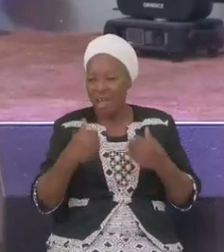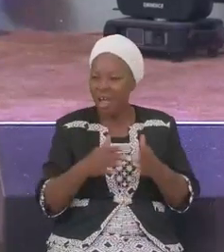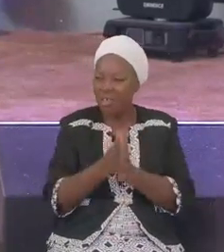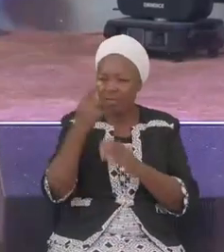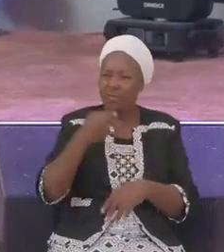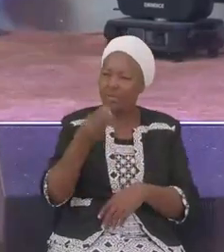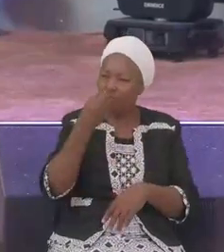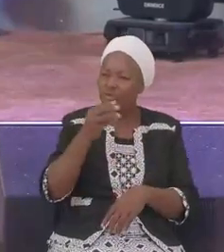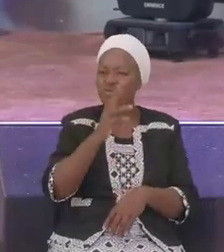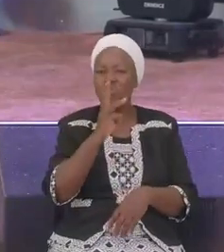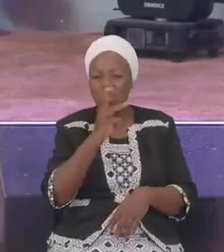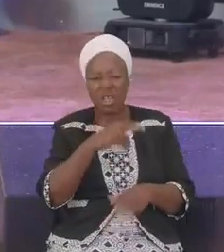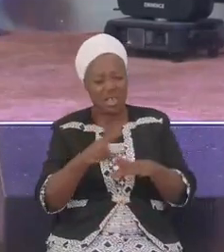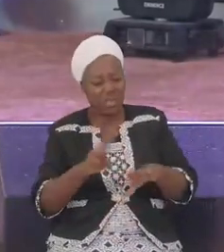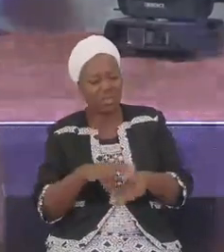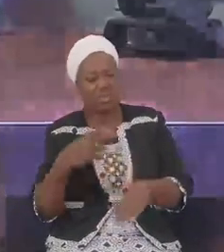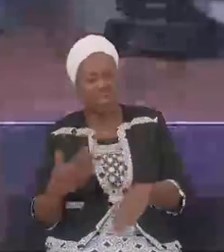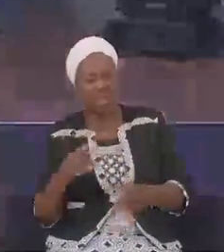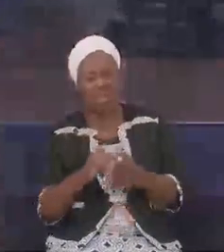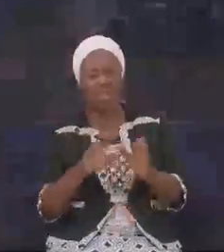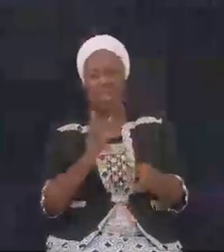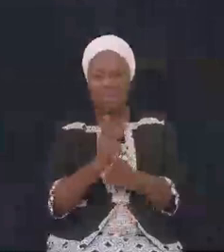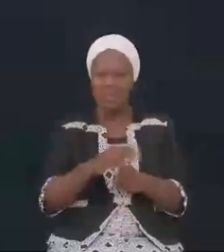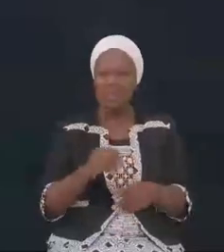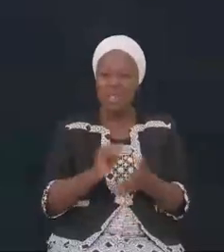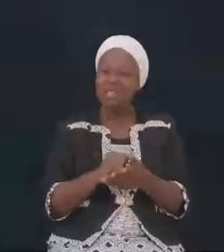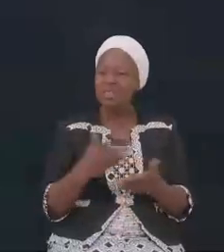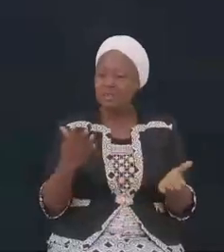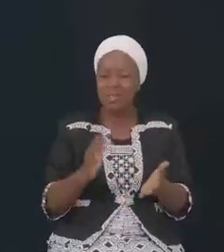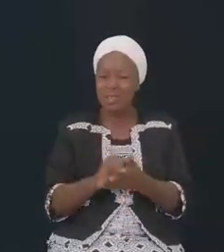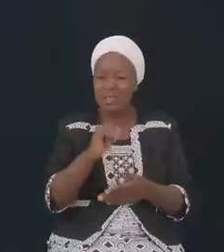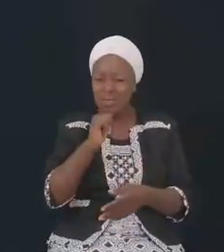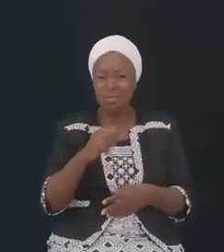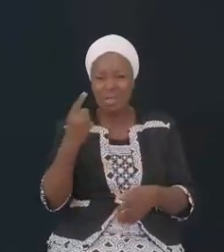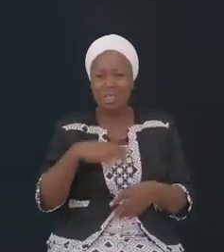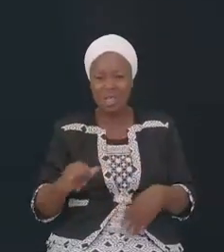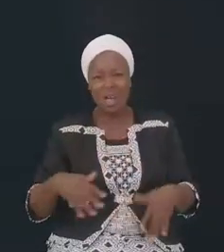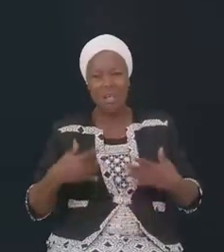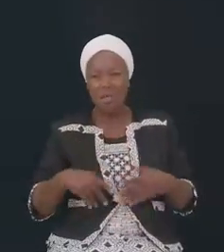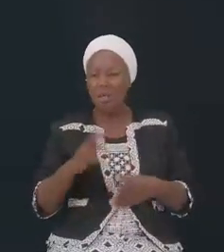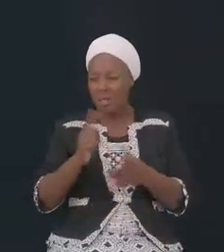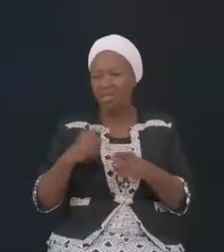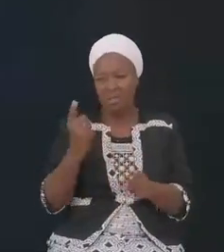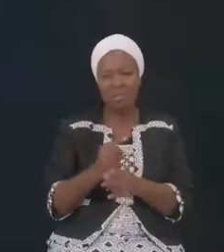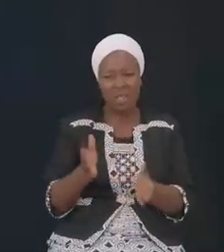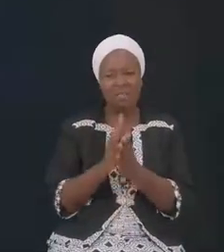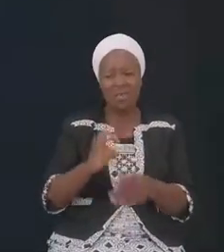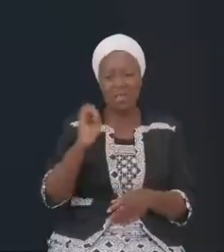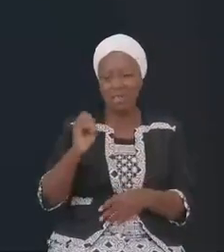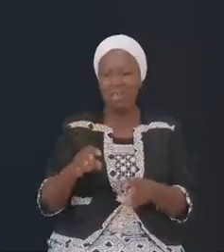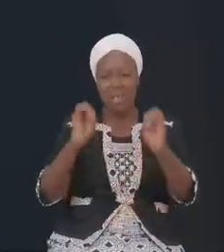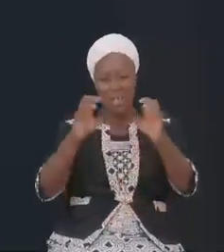choses naturelles, la nourriture, non, ce n'est pas la vie éternelle. Si tu es bien instruit, même les gens au dehors là-bas ont des